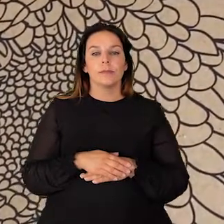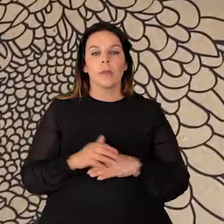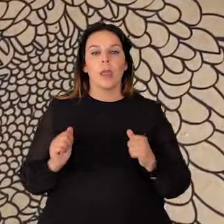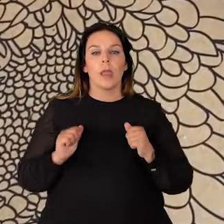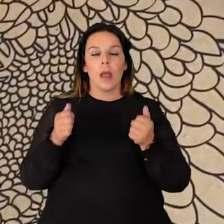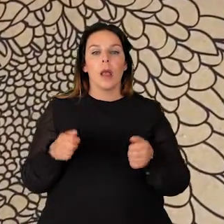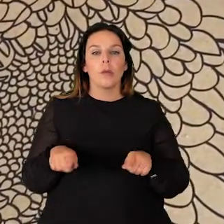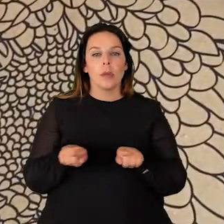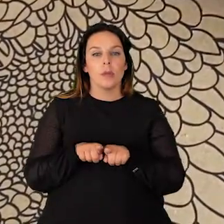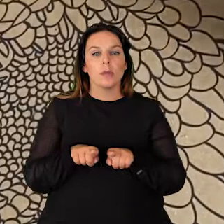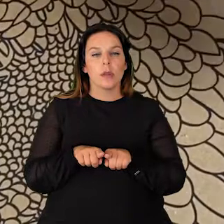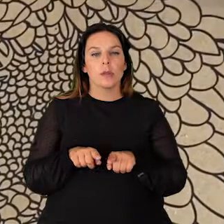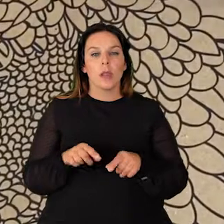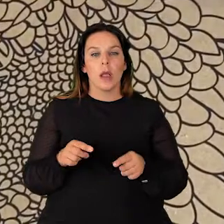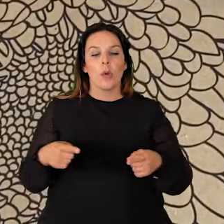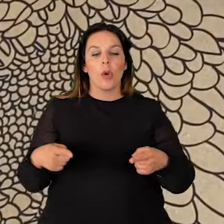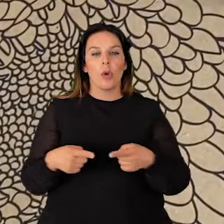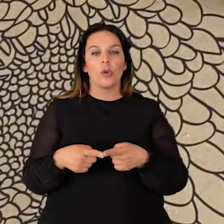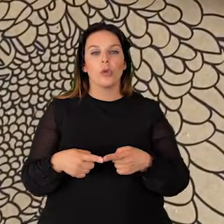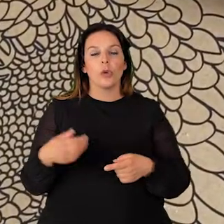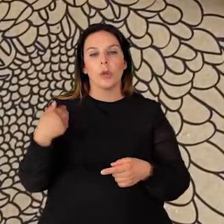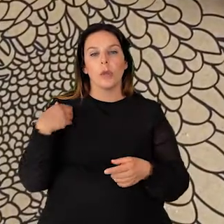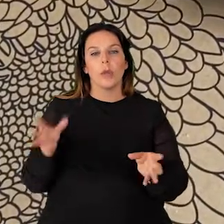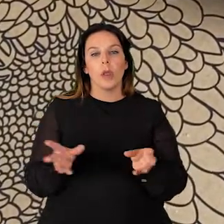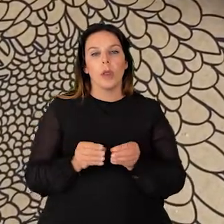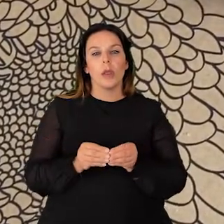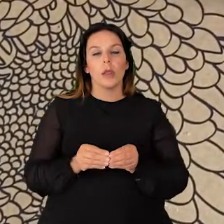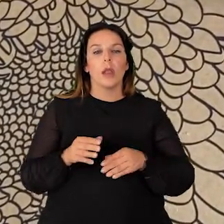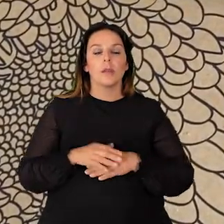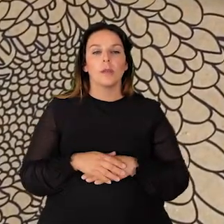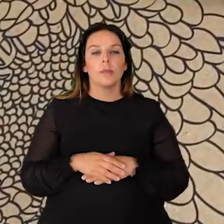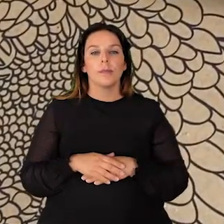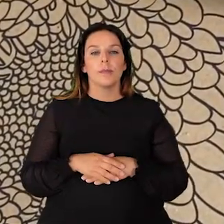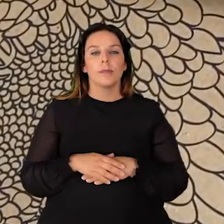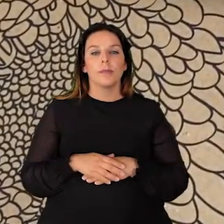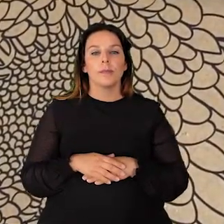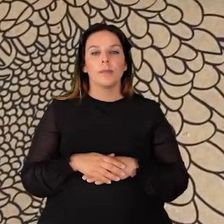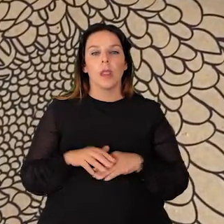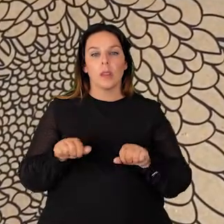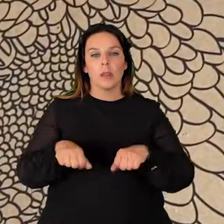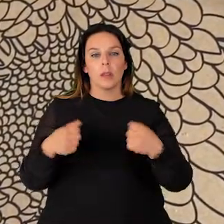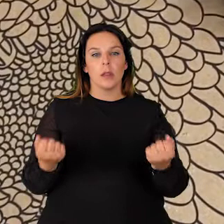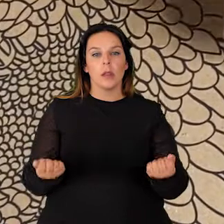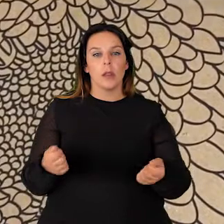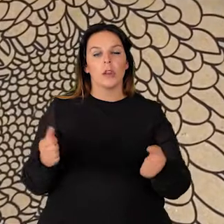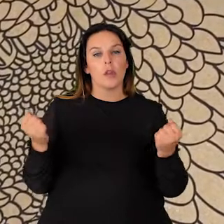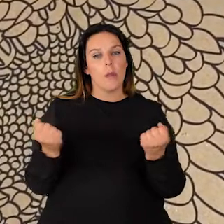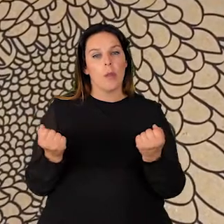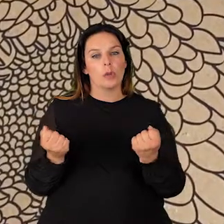były dopasowane rogi po przekątnej zginać